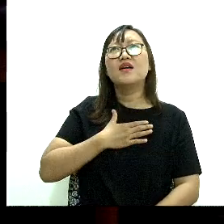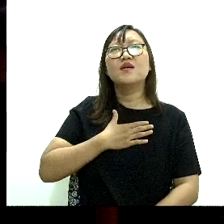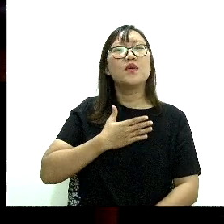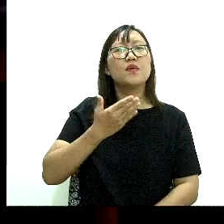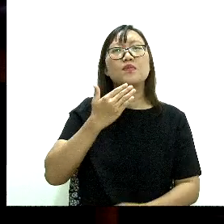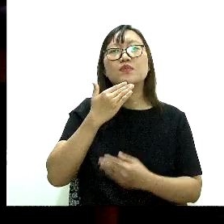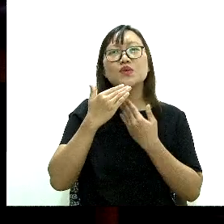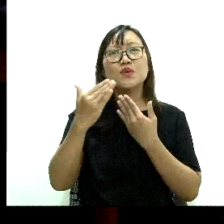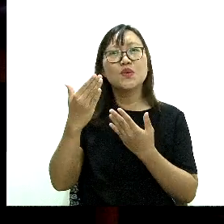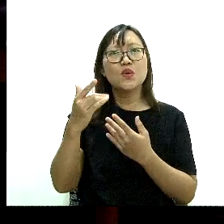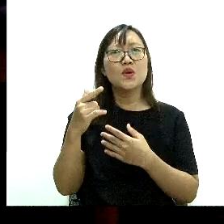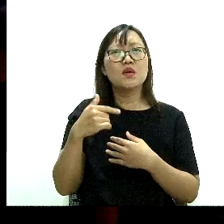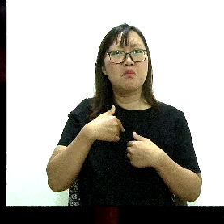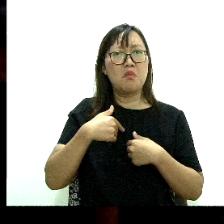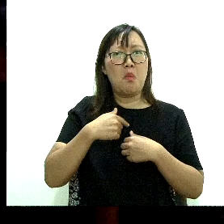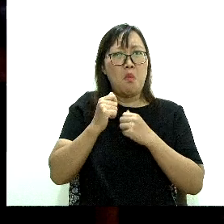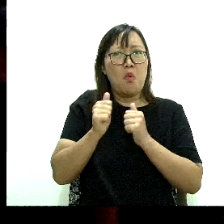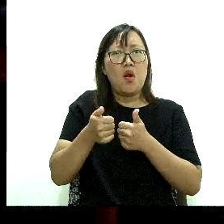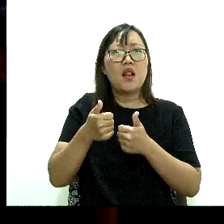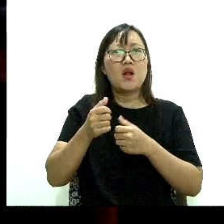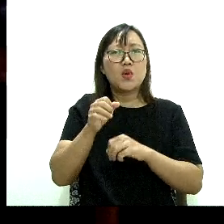Allah,